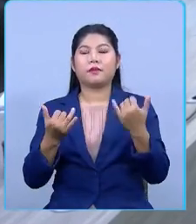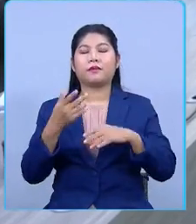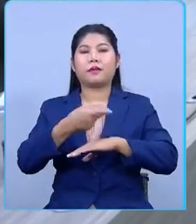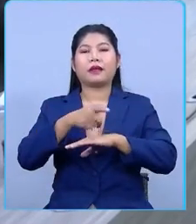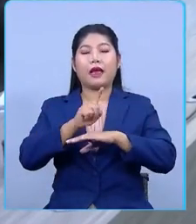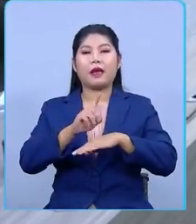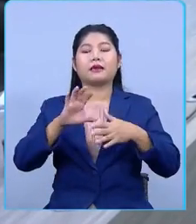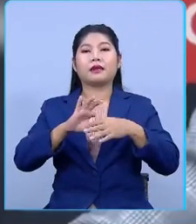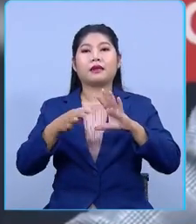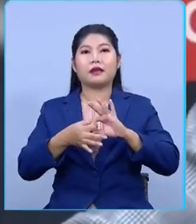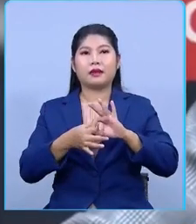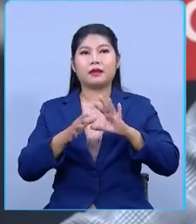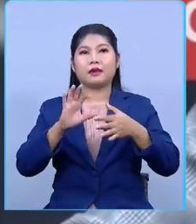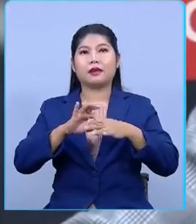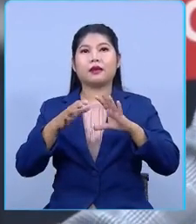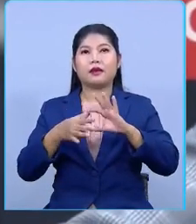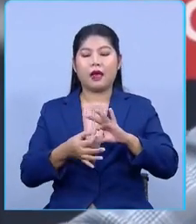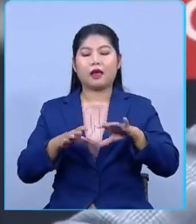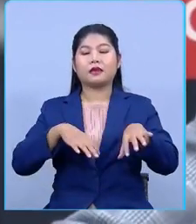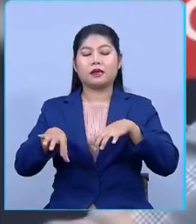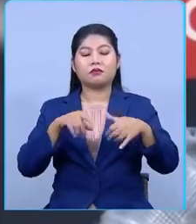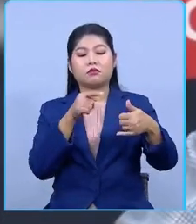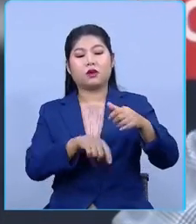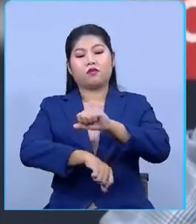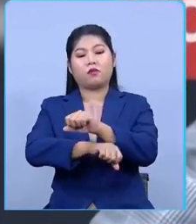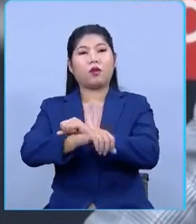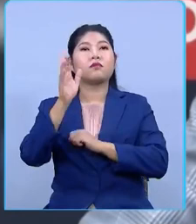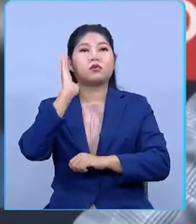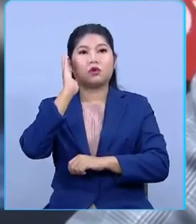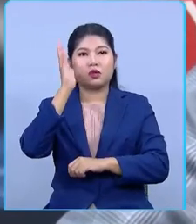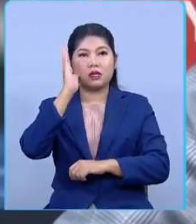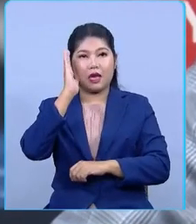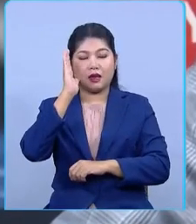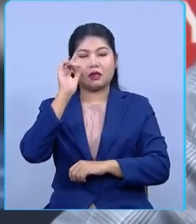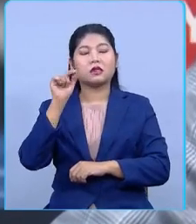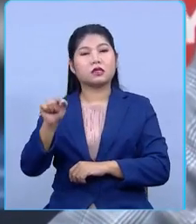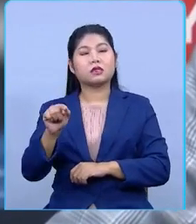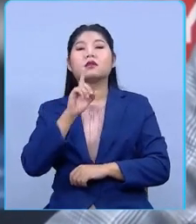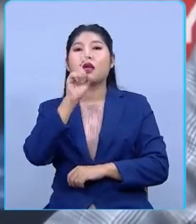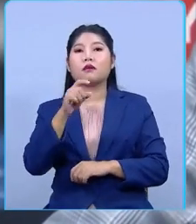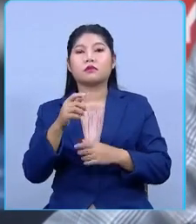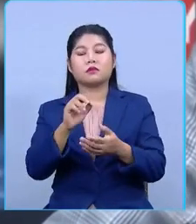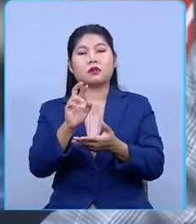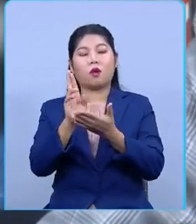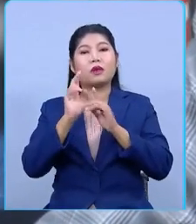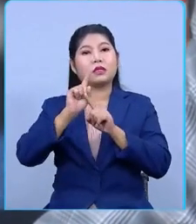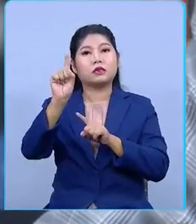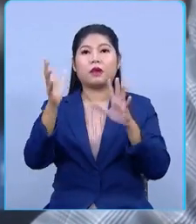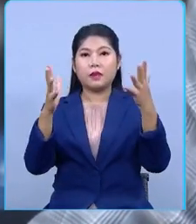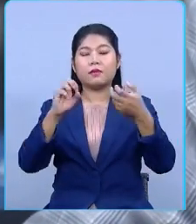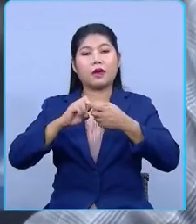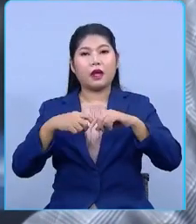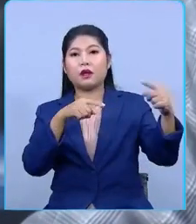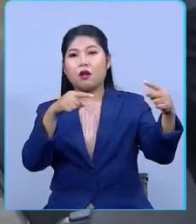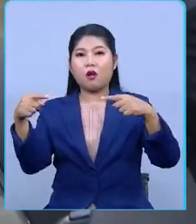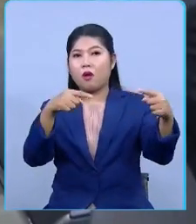ถามหาความรับผิดชอบล่ะค่ะจากผลงานของฟุตบอลชายซีเกมส์ที่ผ่านมานะคะคือนอกจากจะไม่ได้แชมป์ยังมีเรื่องทะเลาะวิวาทด้วยนะ